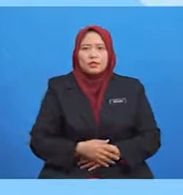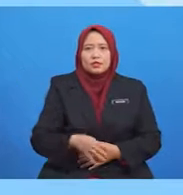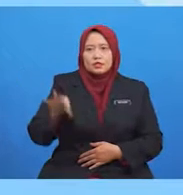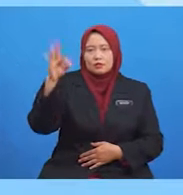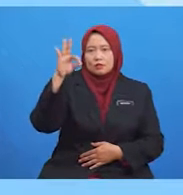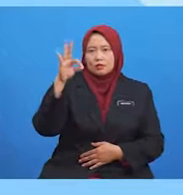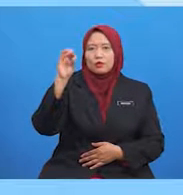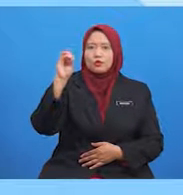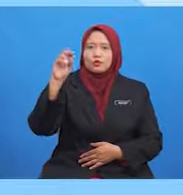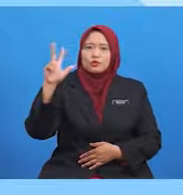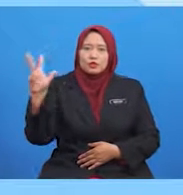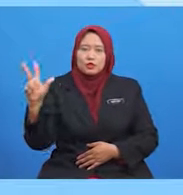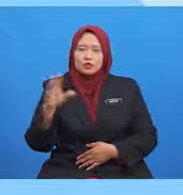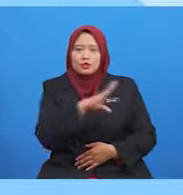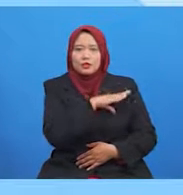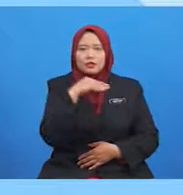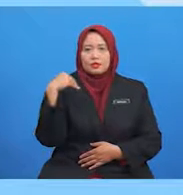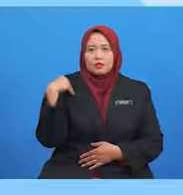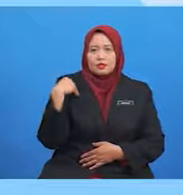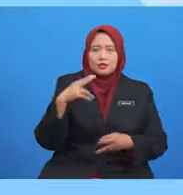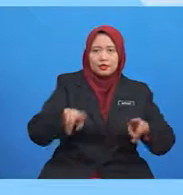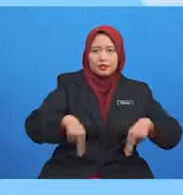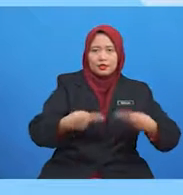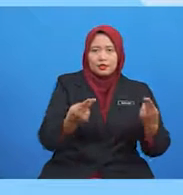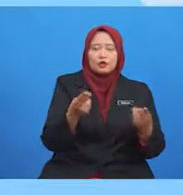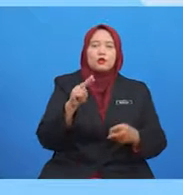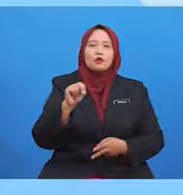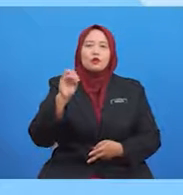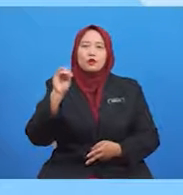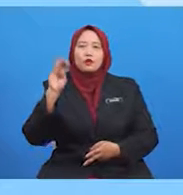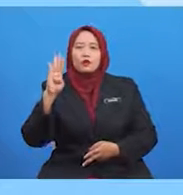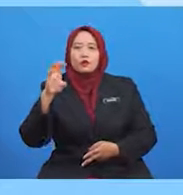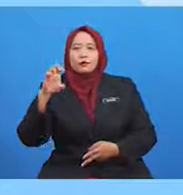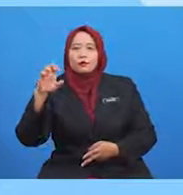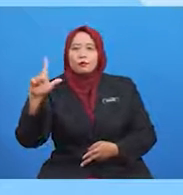1903, hadiah Nobel dalam bidang kimia pada tahun